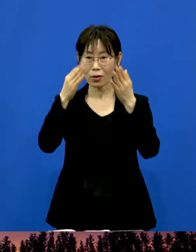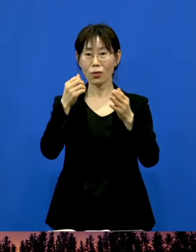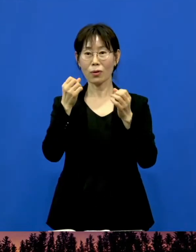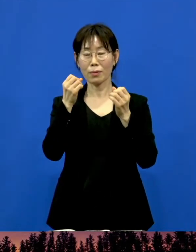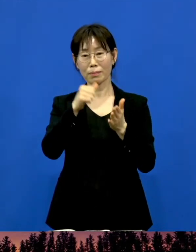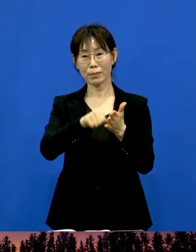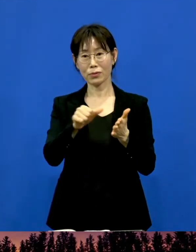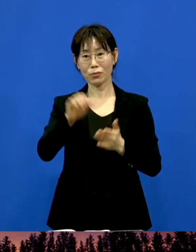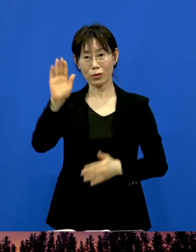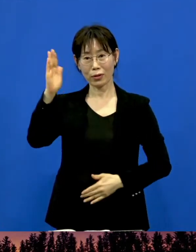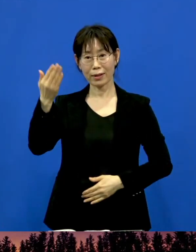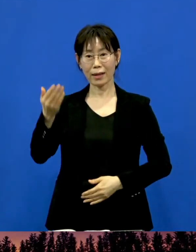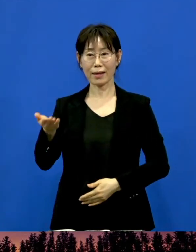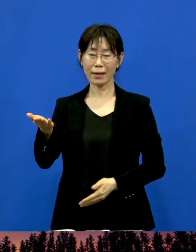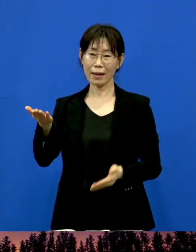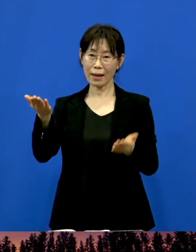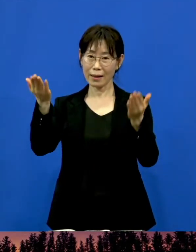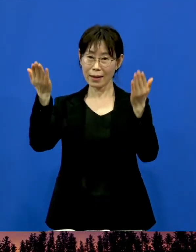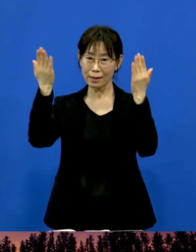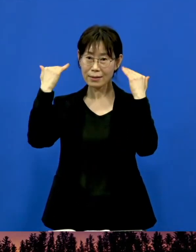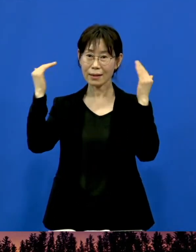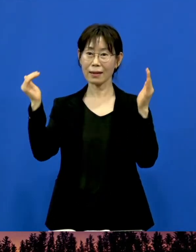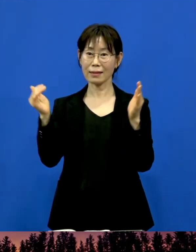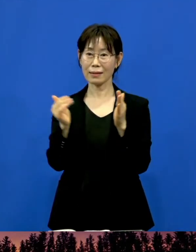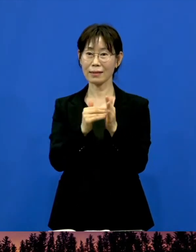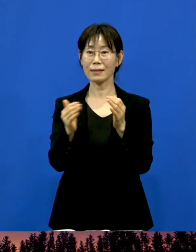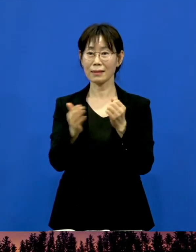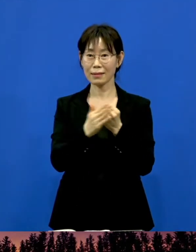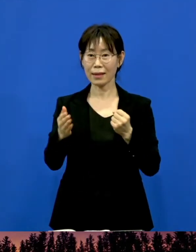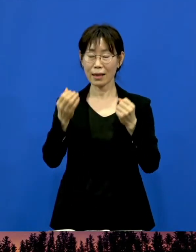지나갔으니 보라 새 것이 되었도다.